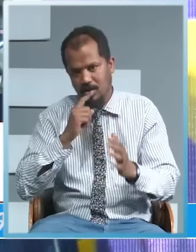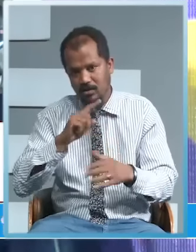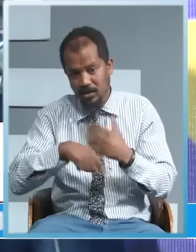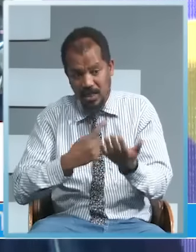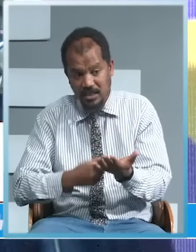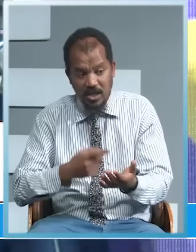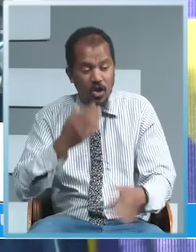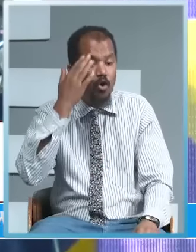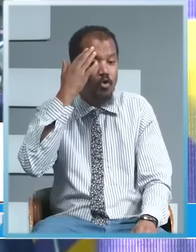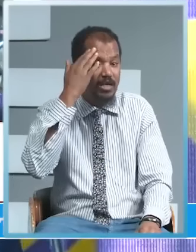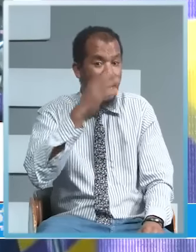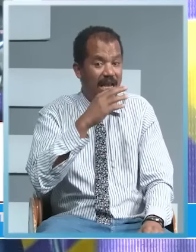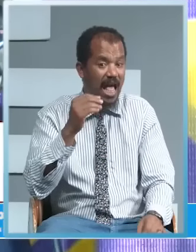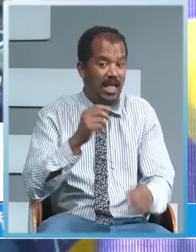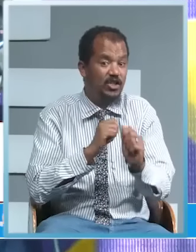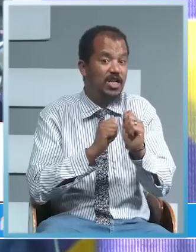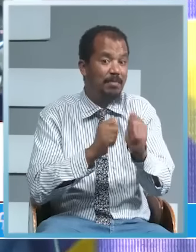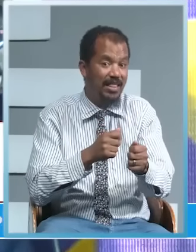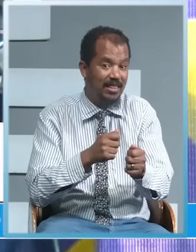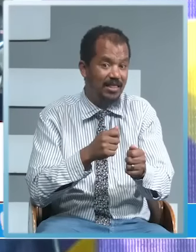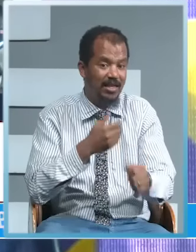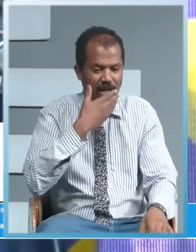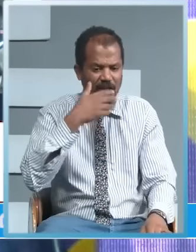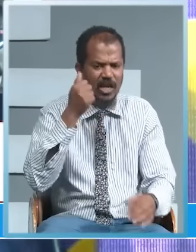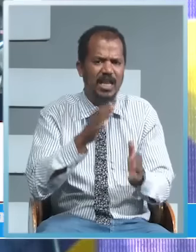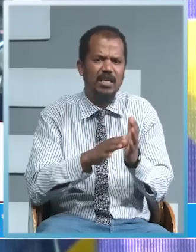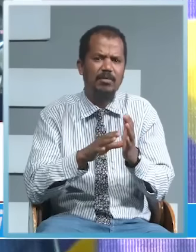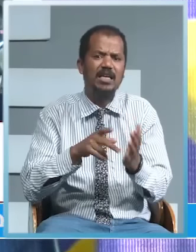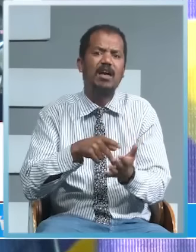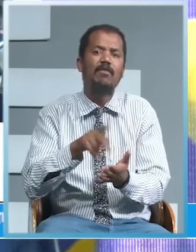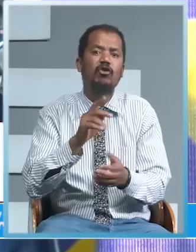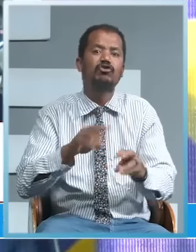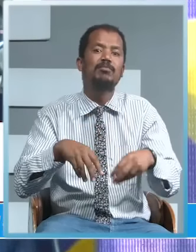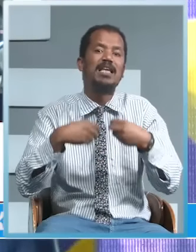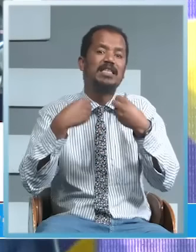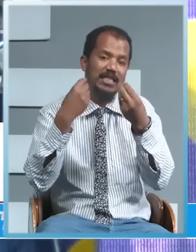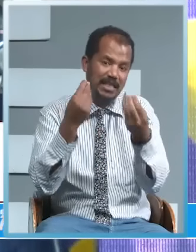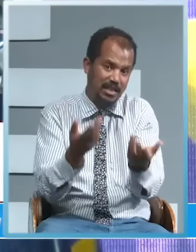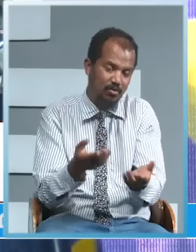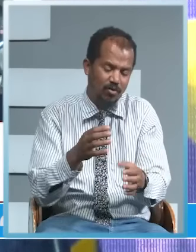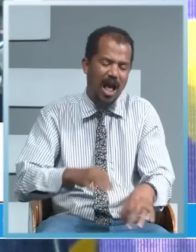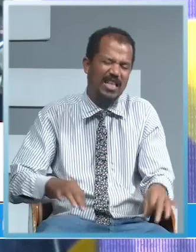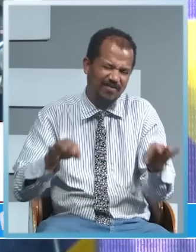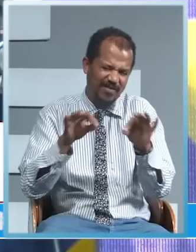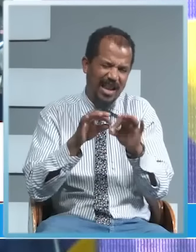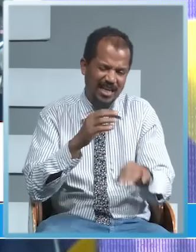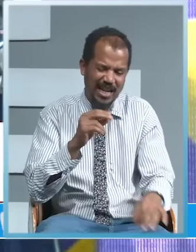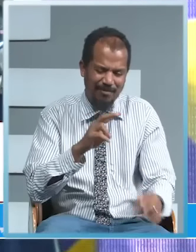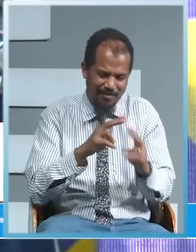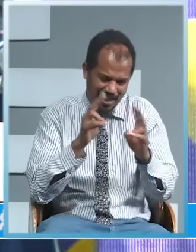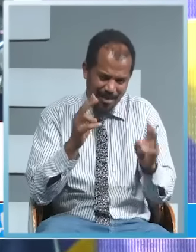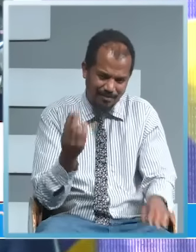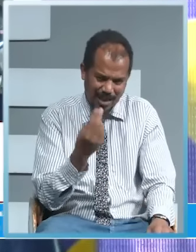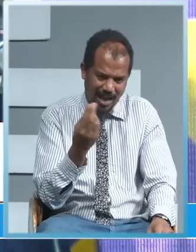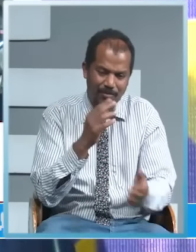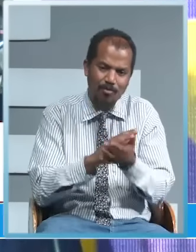ስለዚህ እውቅናና ሽልማት ለተሻሉ ግብር ከፋዮቻችን መስጠቱ አስፈላጊና በጣም ጠቃሚ